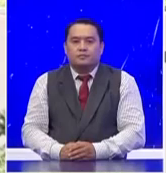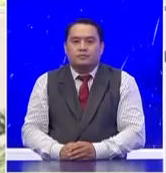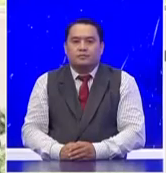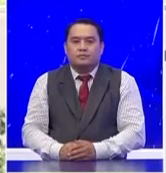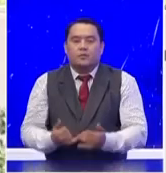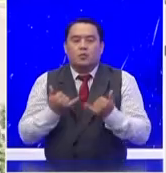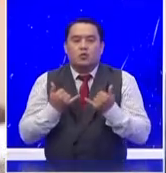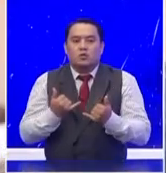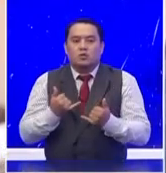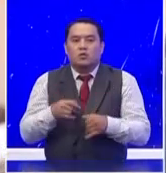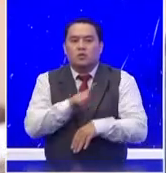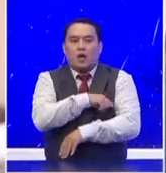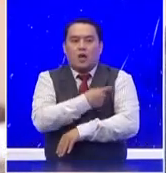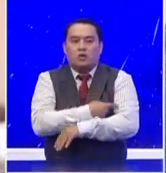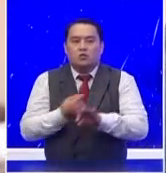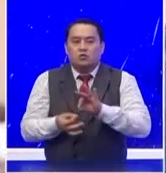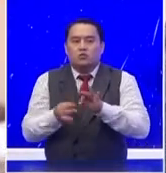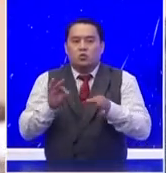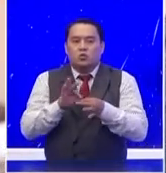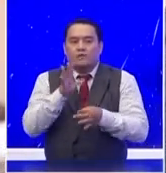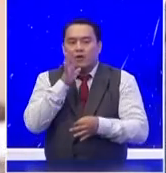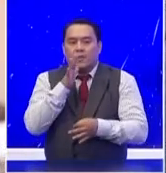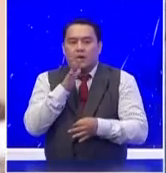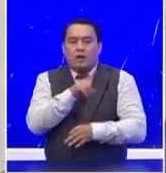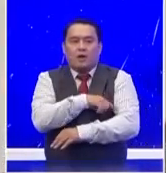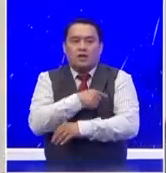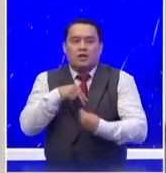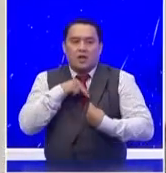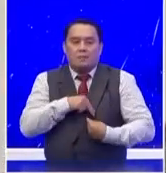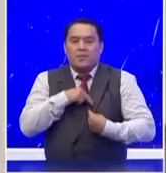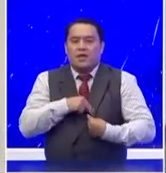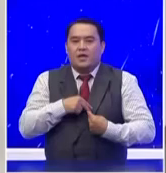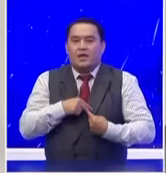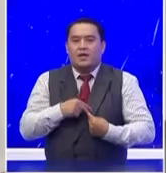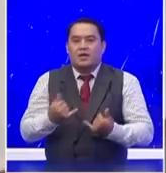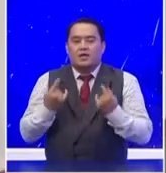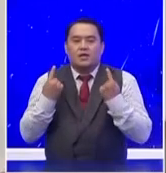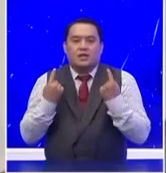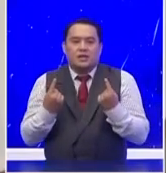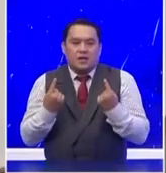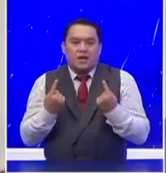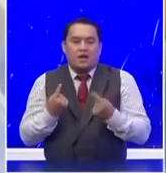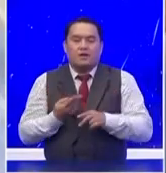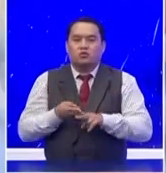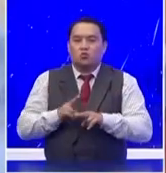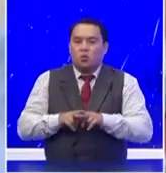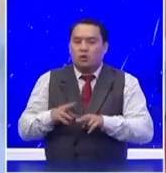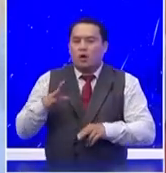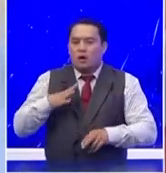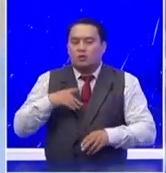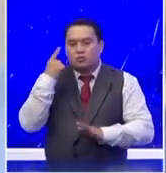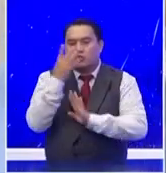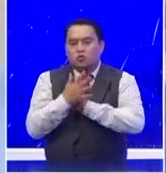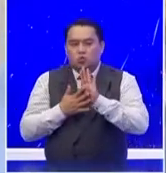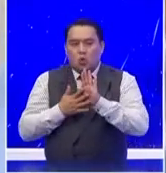үшін күресуде, осындай қиын әрі күрделі кезеңде ақ халаттылардың еңбегі мен ерлігі айқындалды. Мұны еріктілер қауымы жақсы